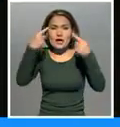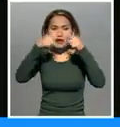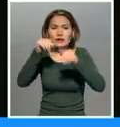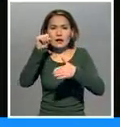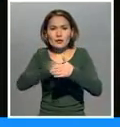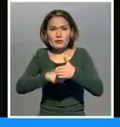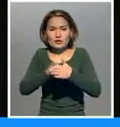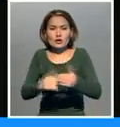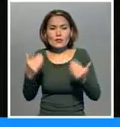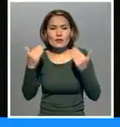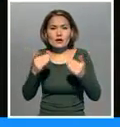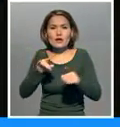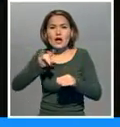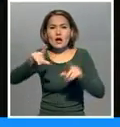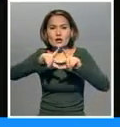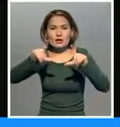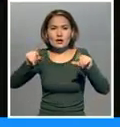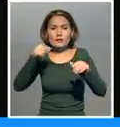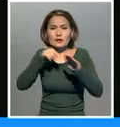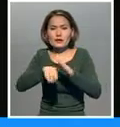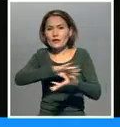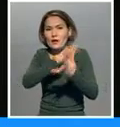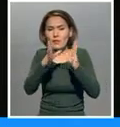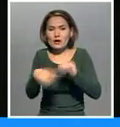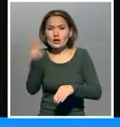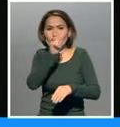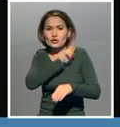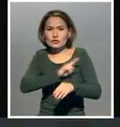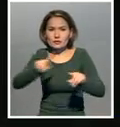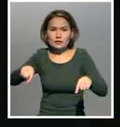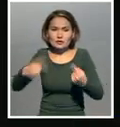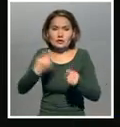себеп болған. Бүгін аталған әуежайларда ішкі және сыртқы ұшақ рейстері толықтай жанданды.